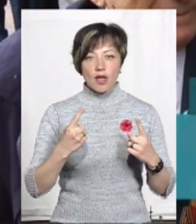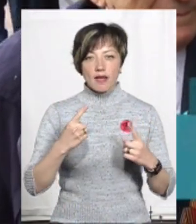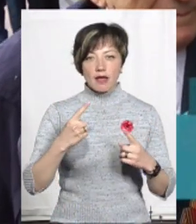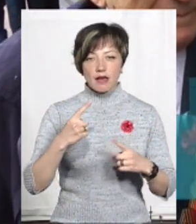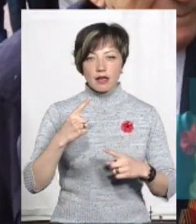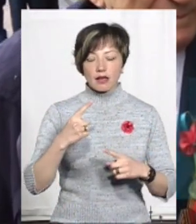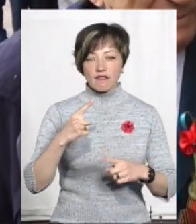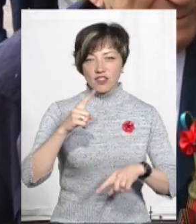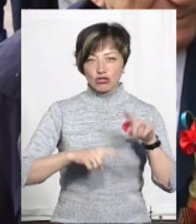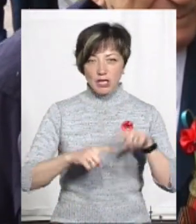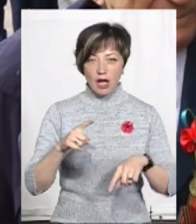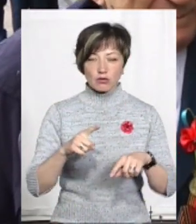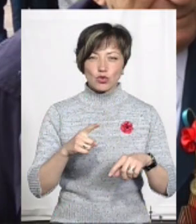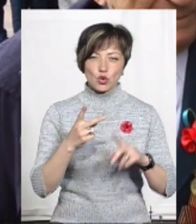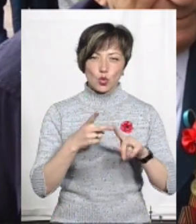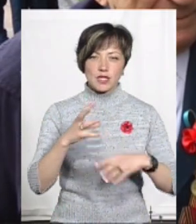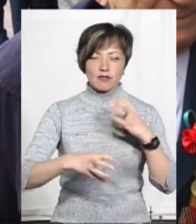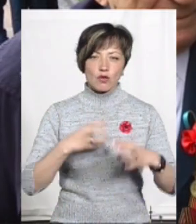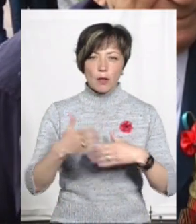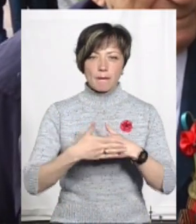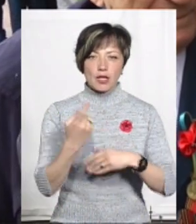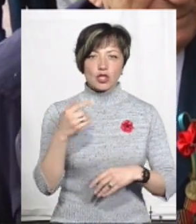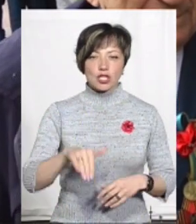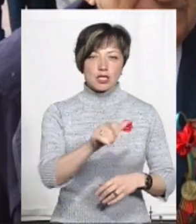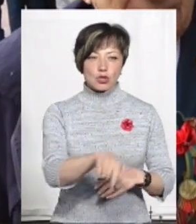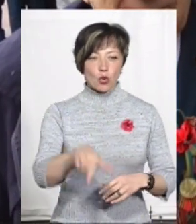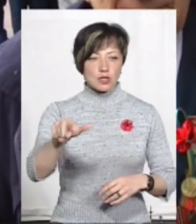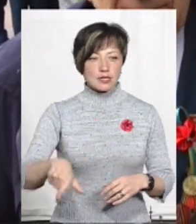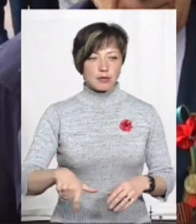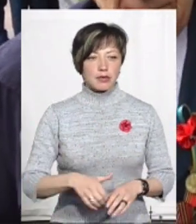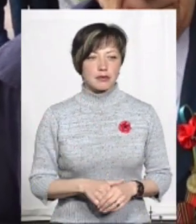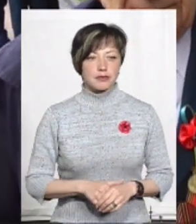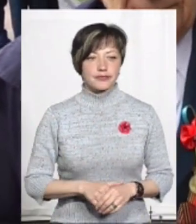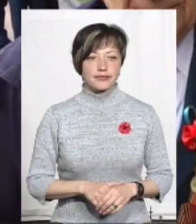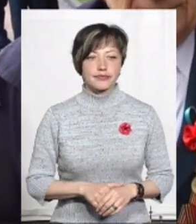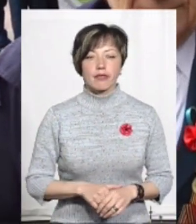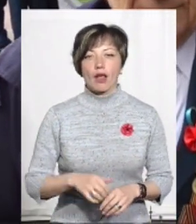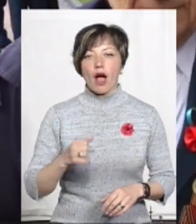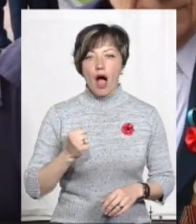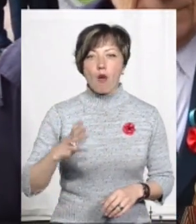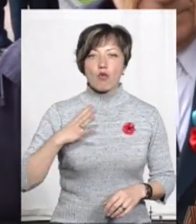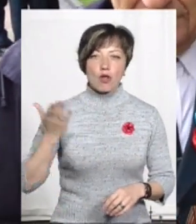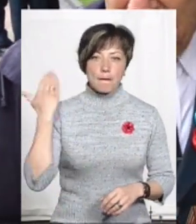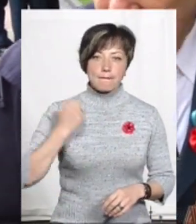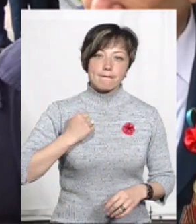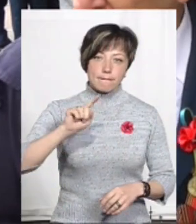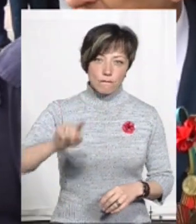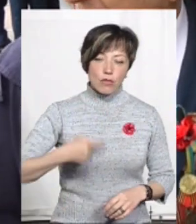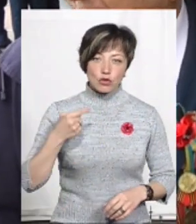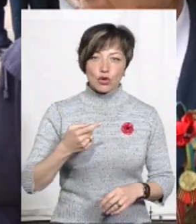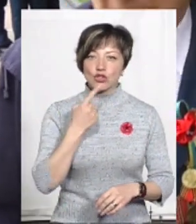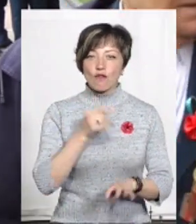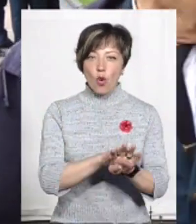Другої світової війни і ще біля 1000 осіб. А мобілізованих було, дала в Червоної